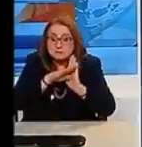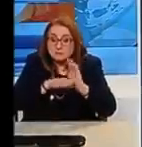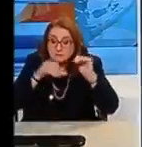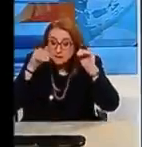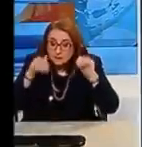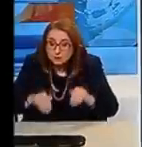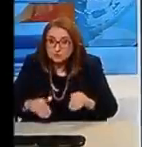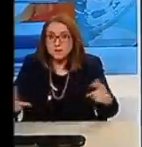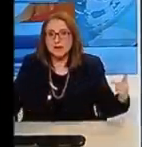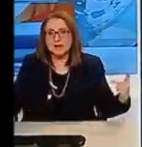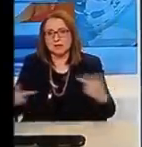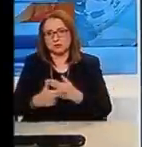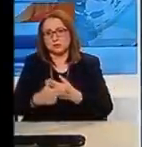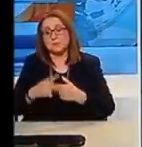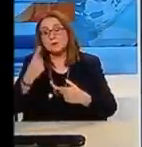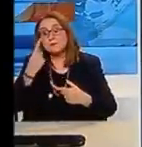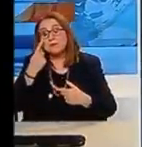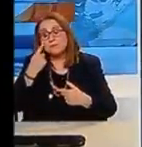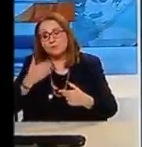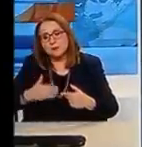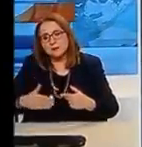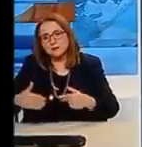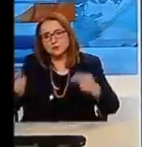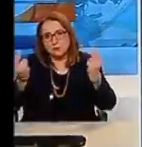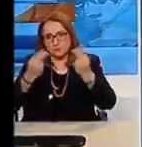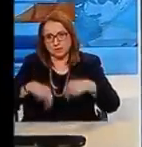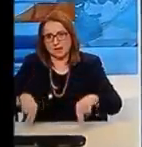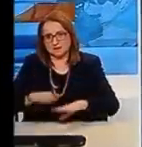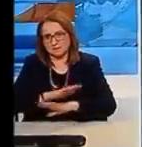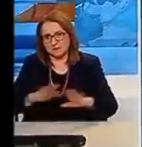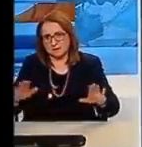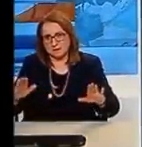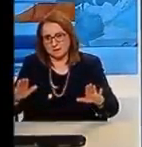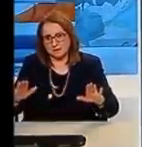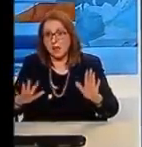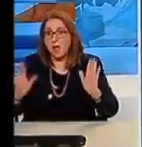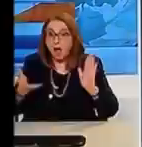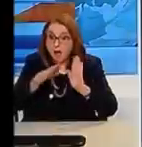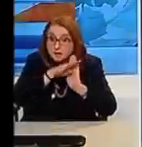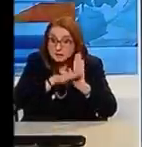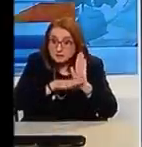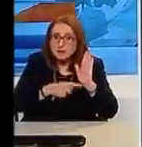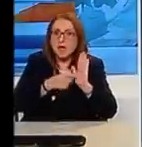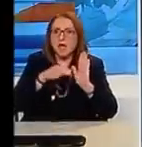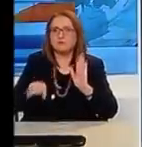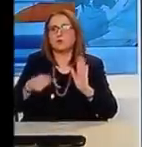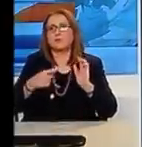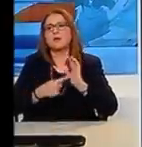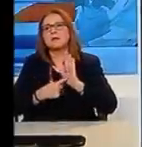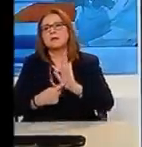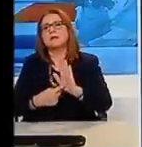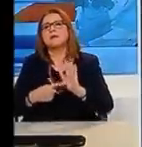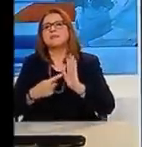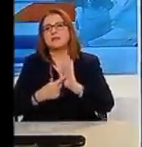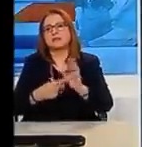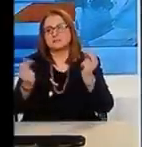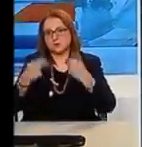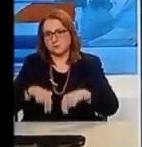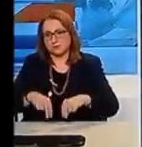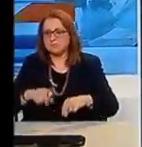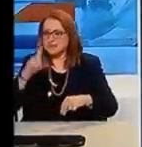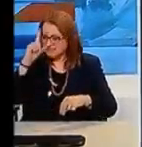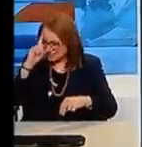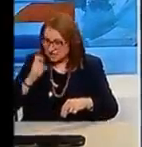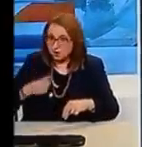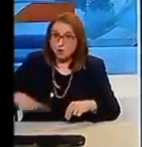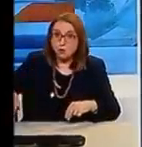αποτέλεσμα. Ξέρω ότι φαντάζει πιο δύσκολο, αλλά είναι αδιαπραγμάτευτα αναγκαίο για να προχωρήσουμε με ασφάλεια. Όλοι αντιλαμβανόμαστε την